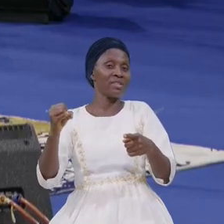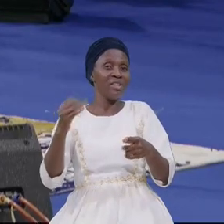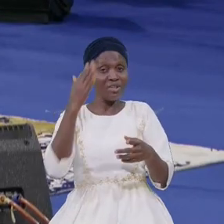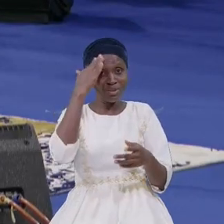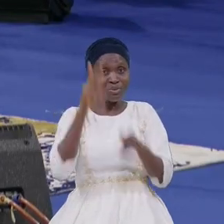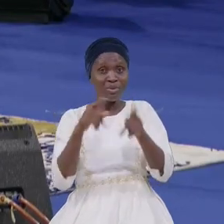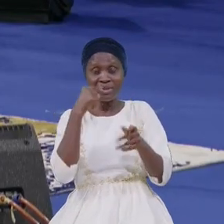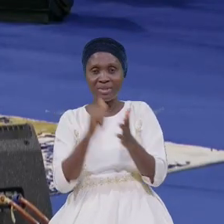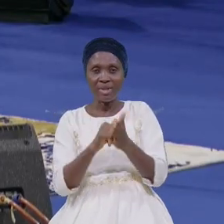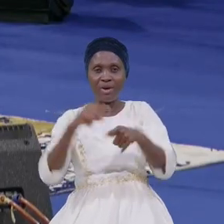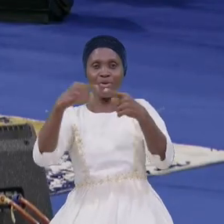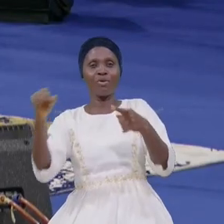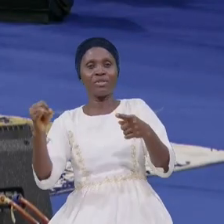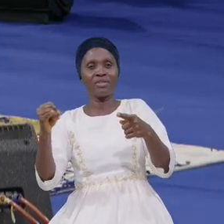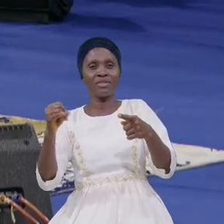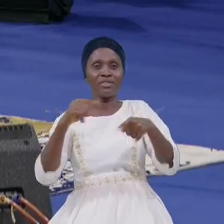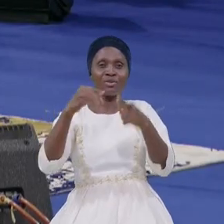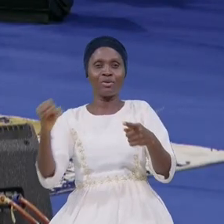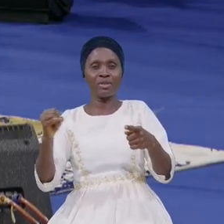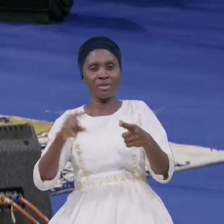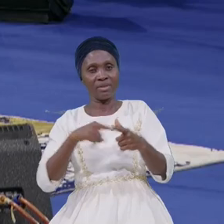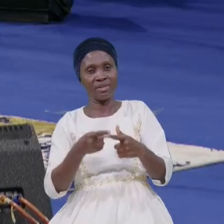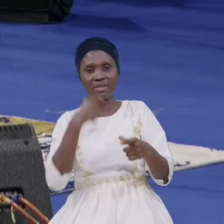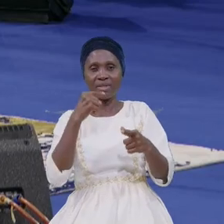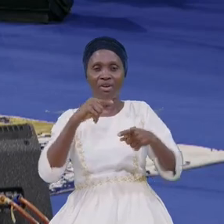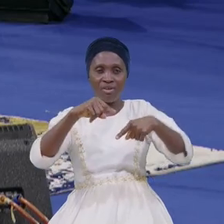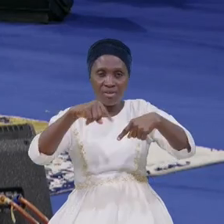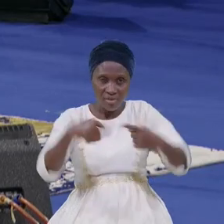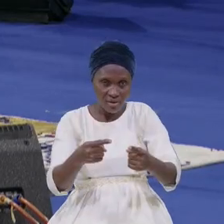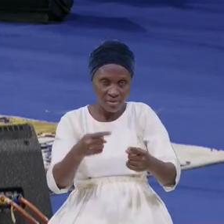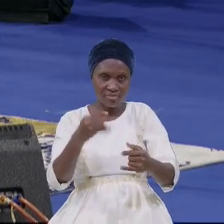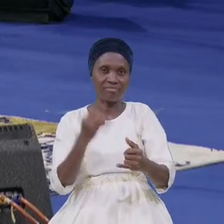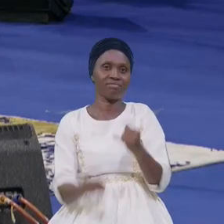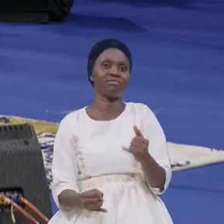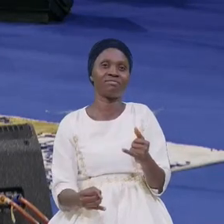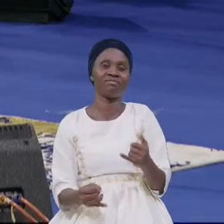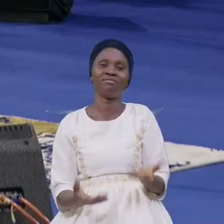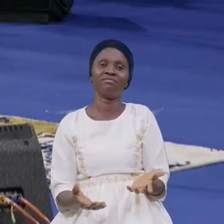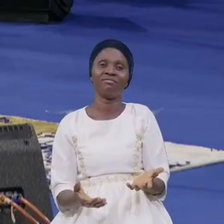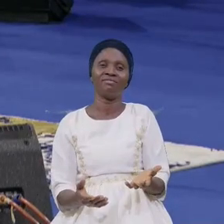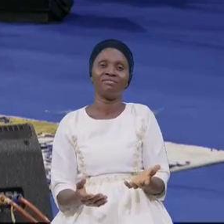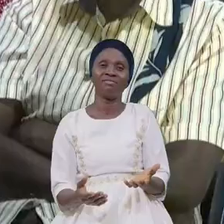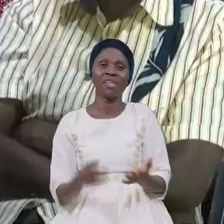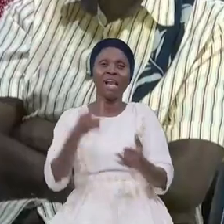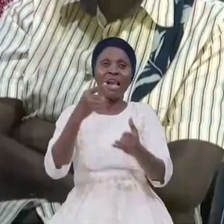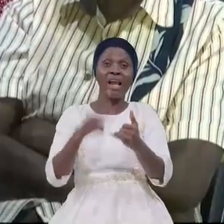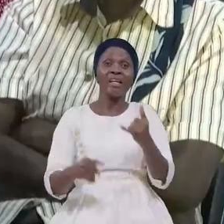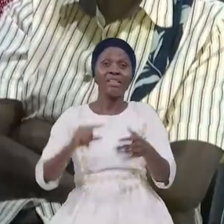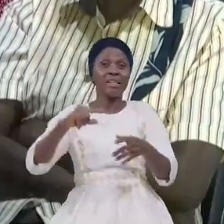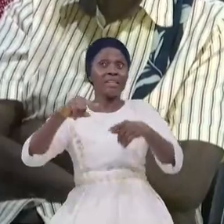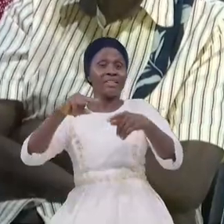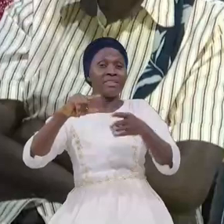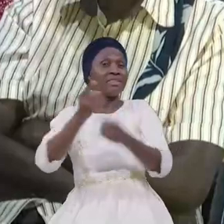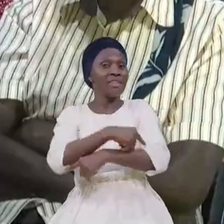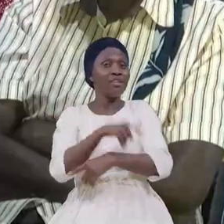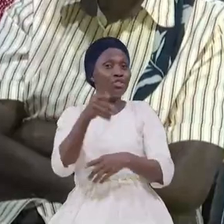il s'en va, et puis il est parti. Il n'en est plus. La dernière partie. Vous n'allez pas attendre